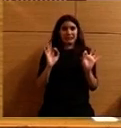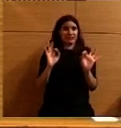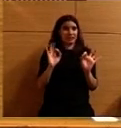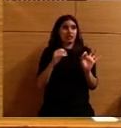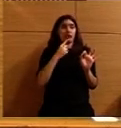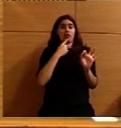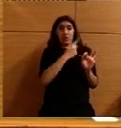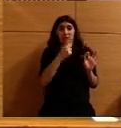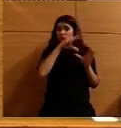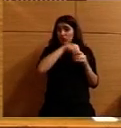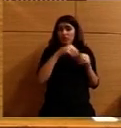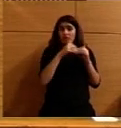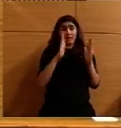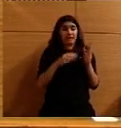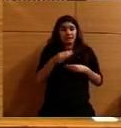dit els propis de dins de la casa,